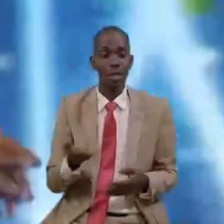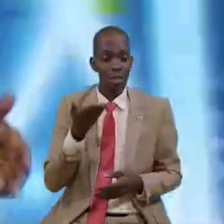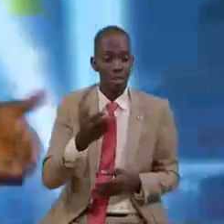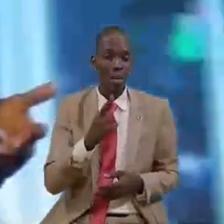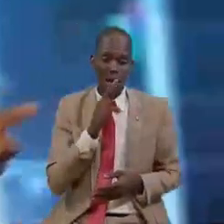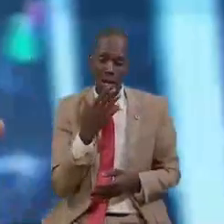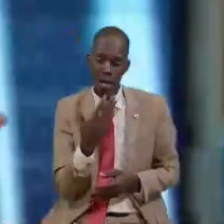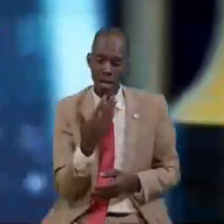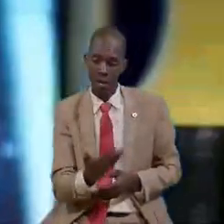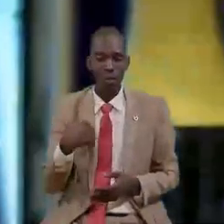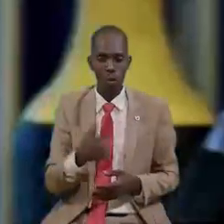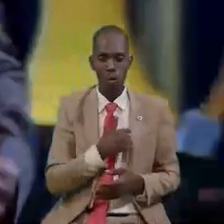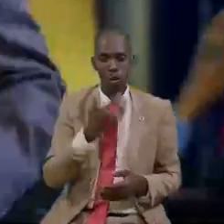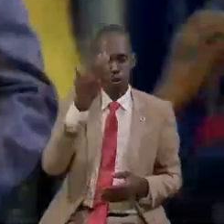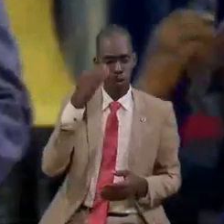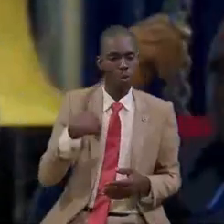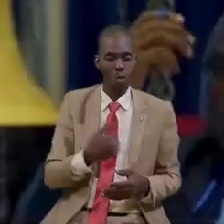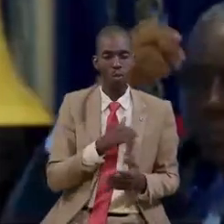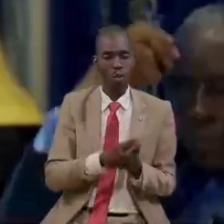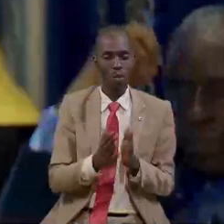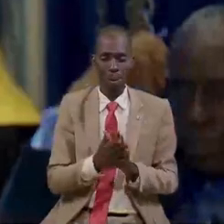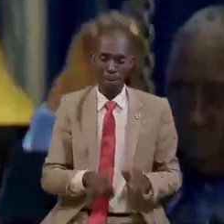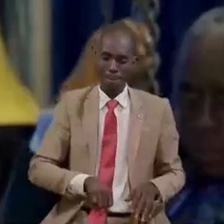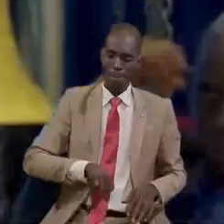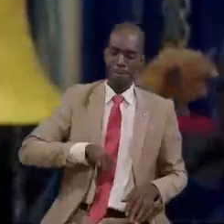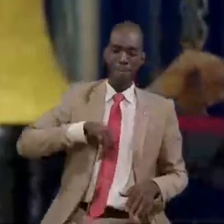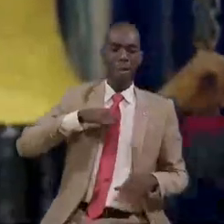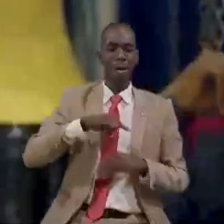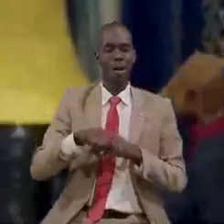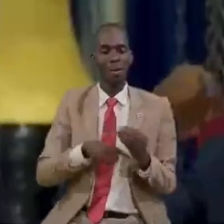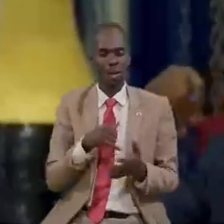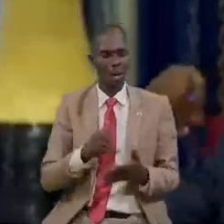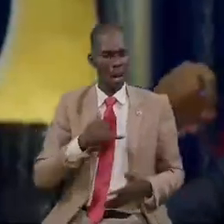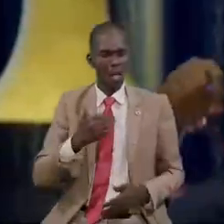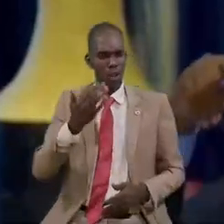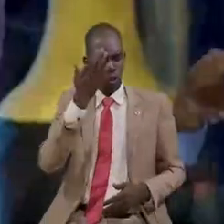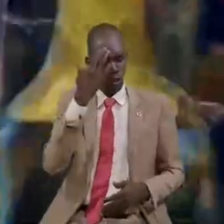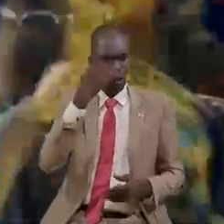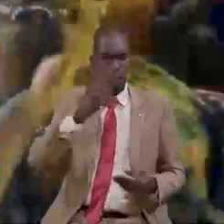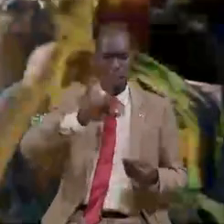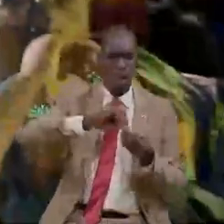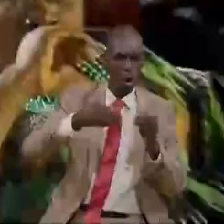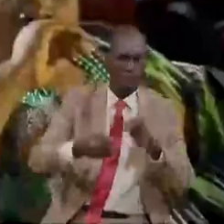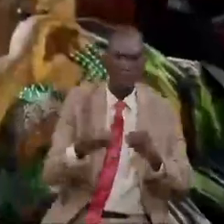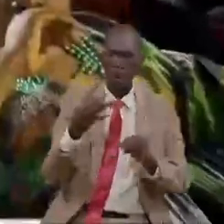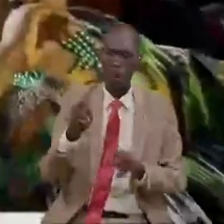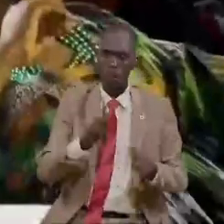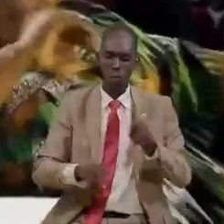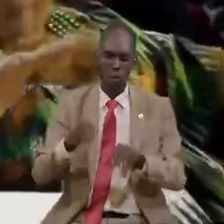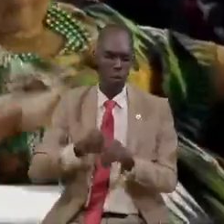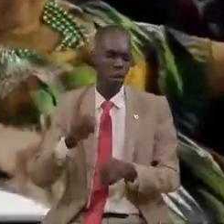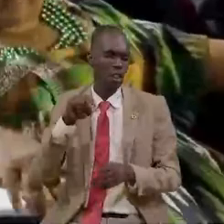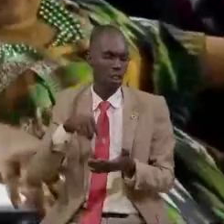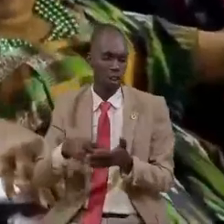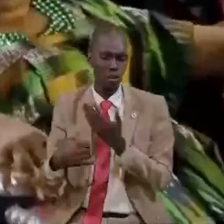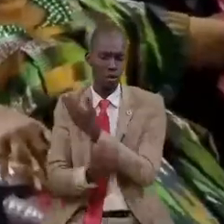connaissons, les choses que nous prenons très cher, je sais que la population de notre, je connais la population